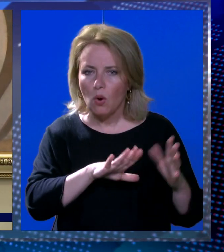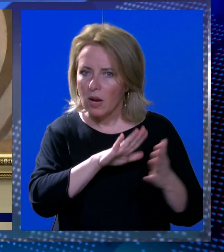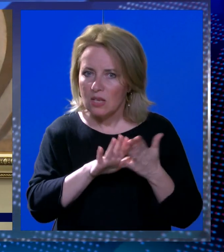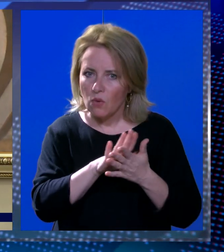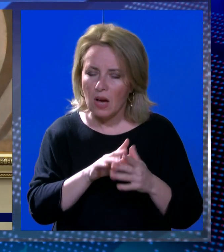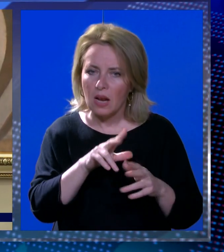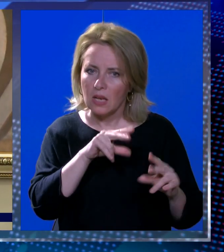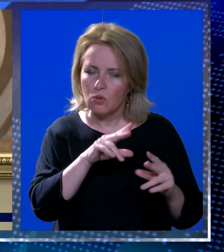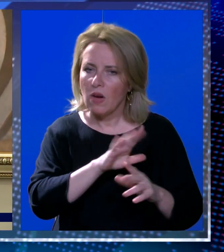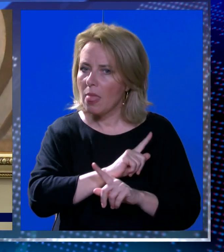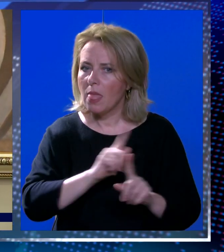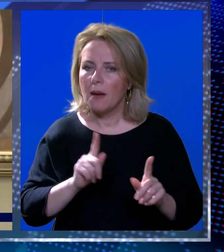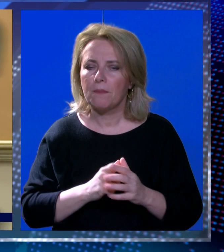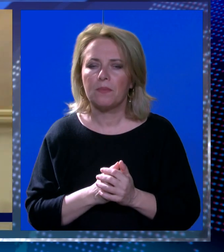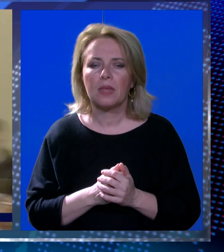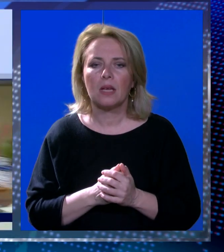Nemojmo se ovako razgovarati ovdje.